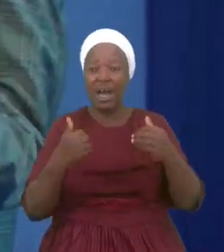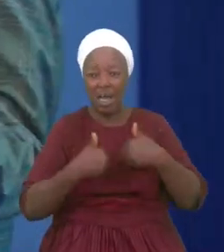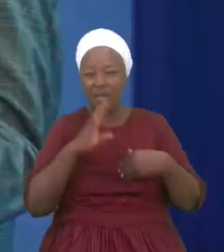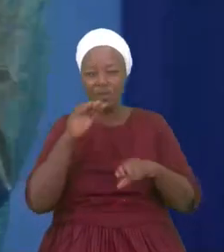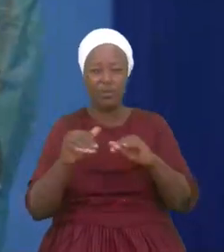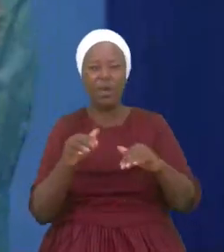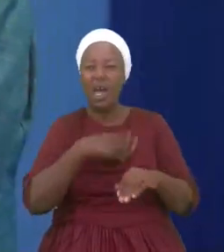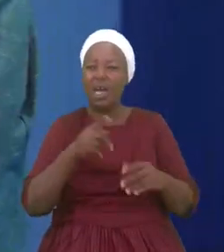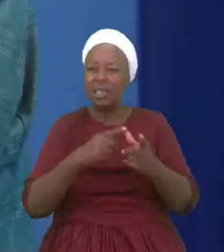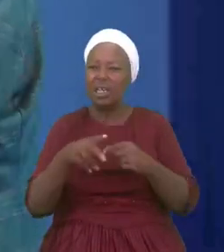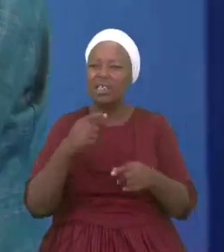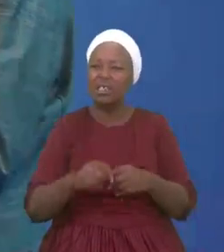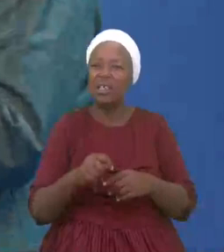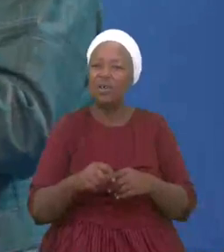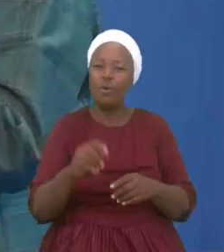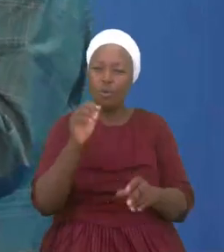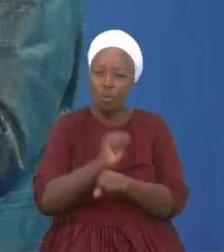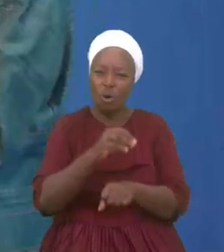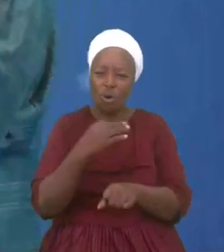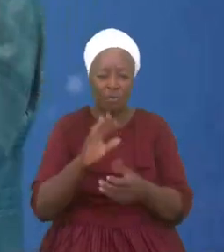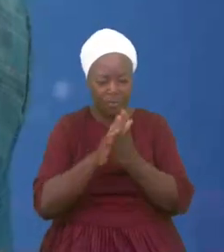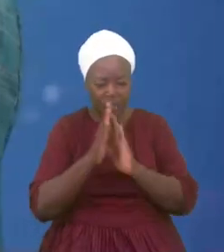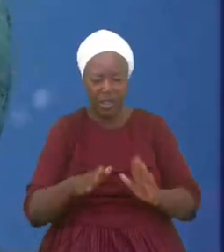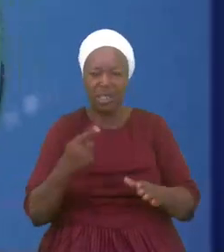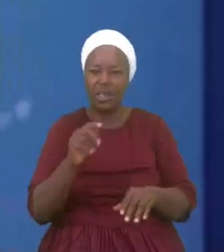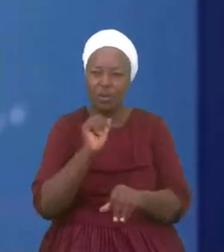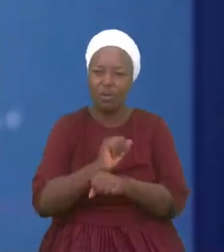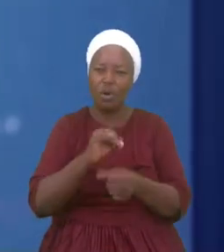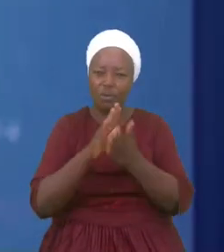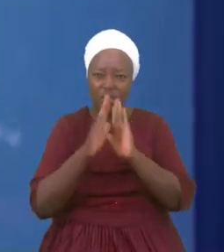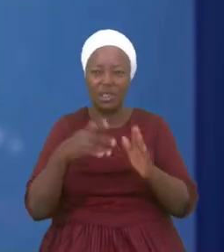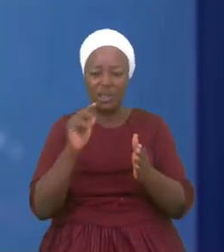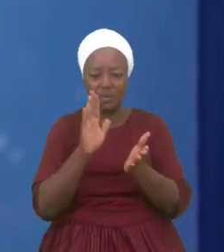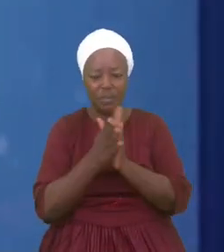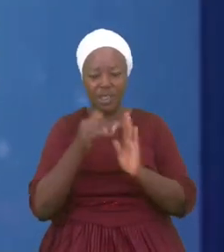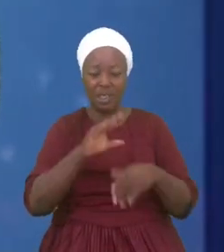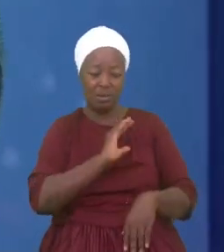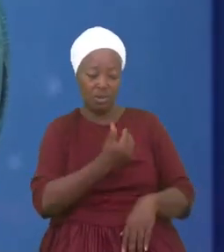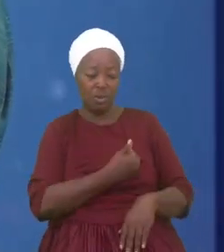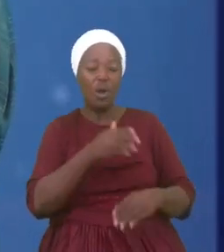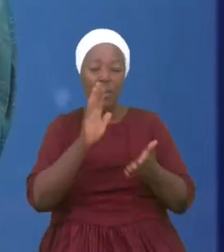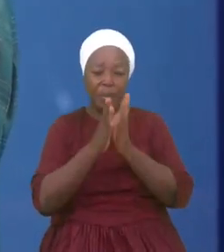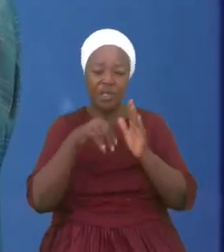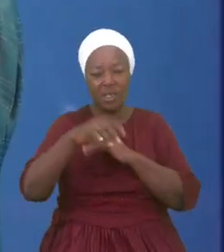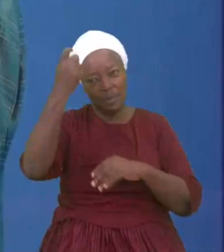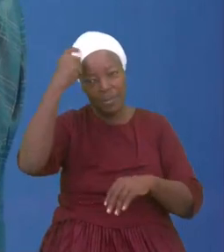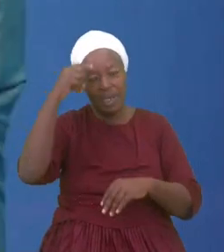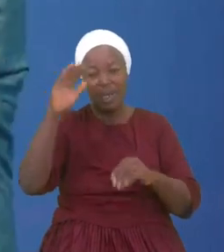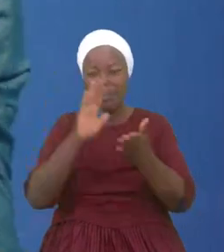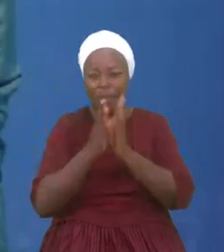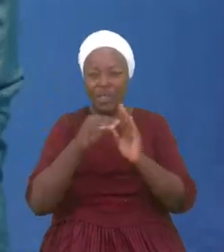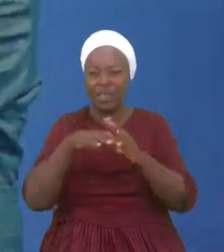toi qui l'a compris l'oeuvre de délivrance c'est toi qui l'accomplit l'oeuvre de la paix